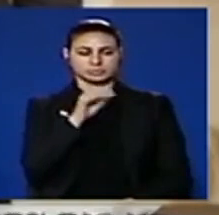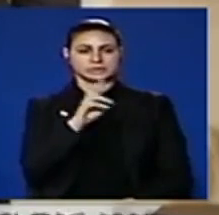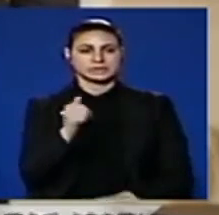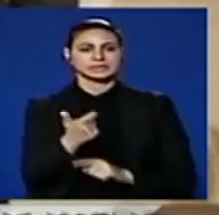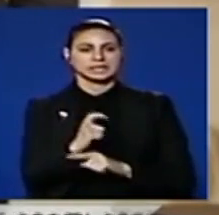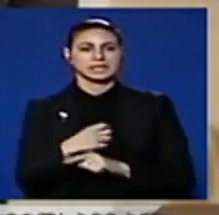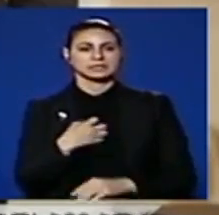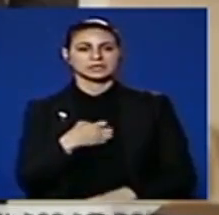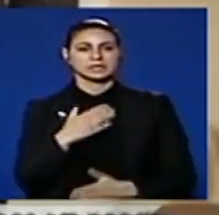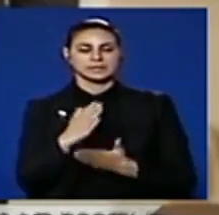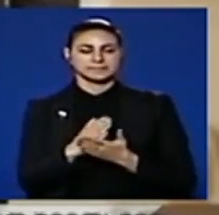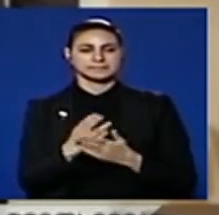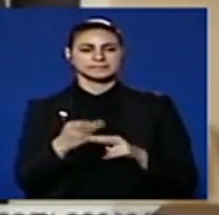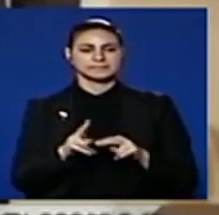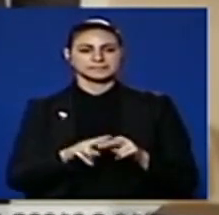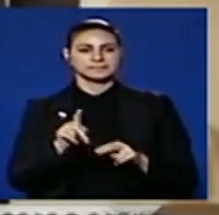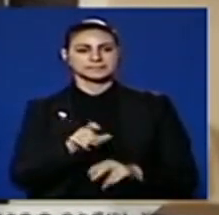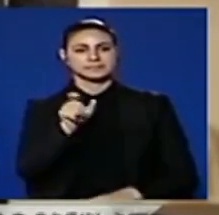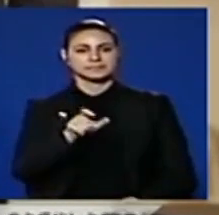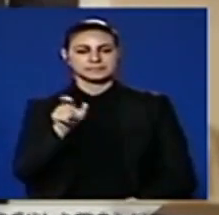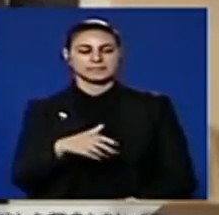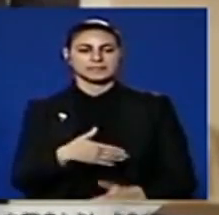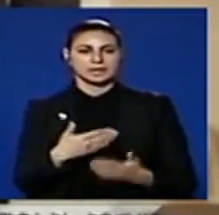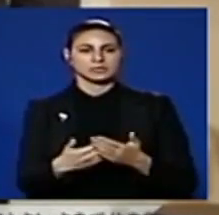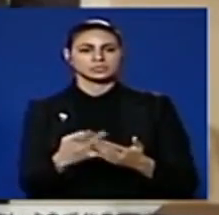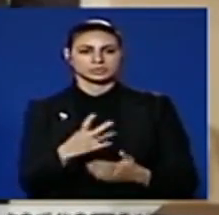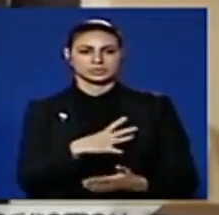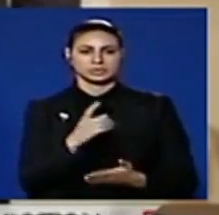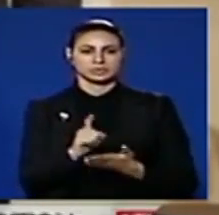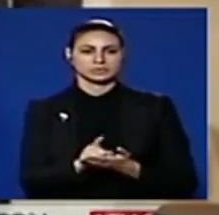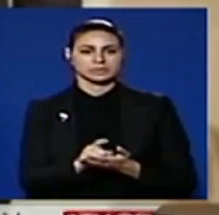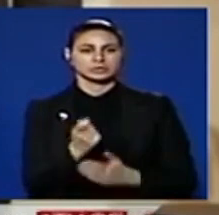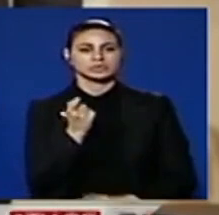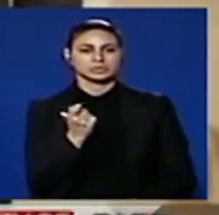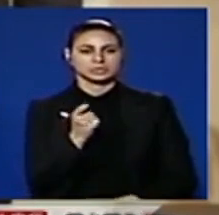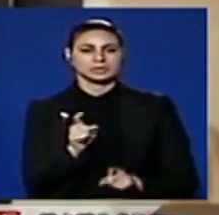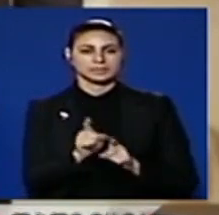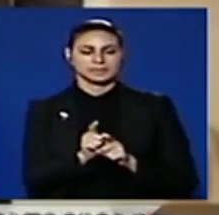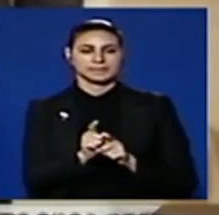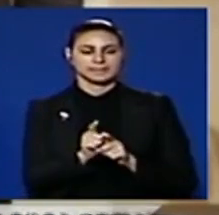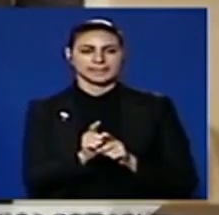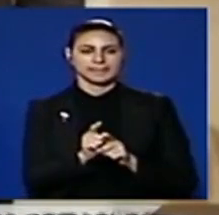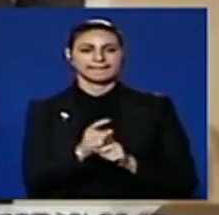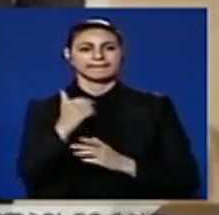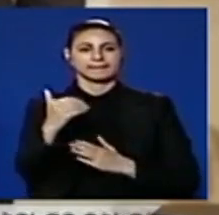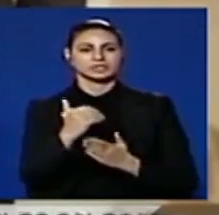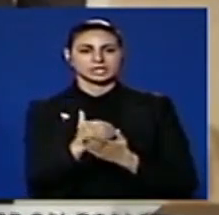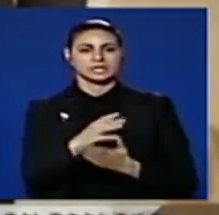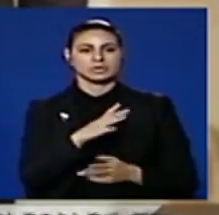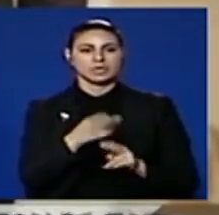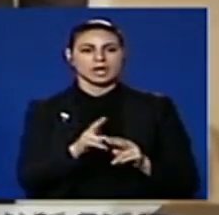ძალიან მნიშვნელოვანი არის ის, რომ ადამიანებმა აქტიურობა გამოიჩინონ. Გარკვეული შედეგი მოყვა